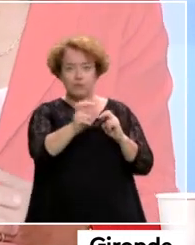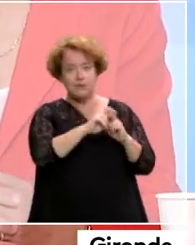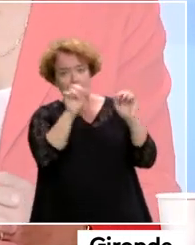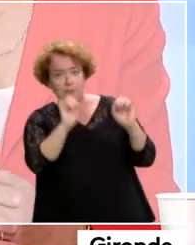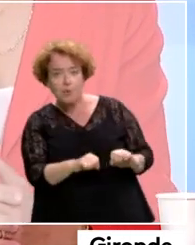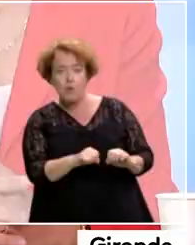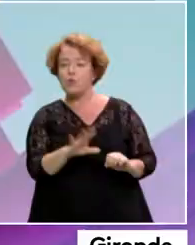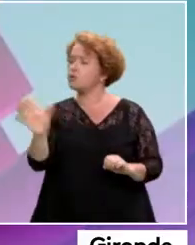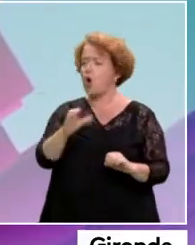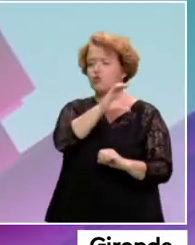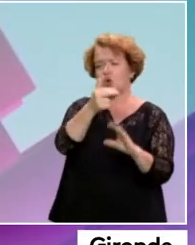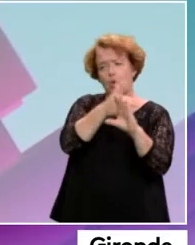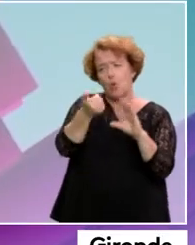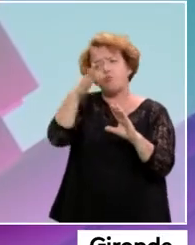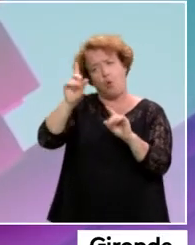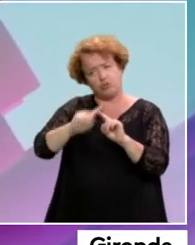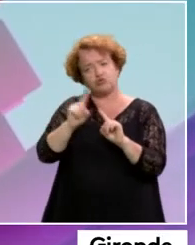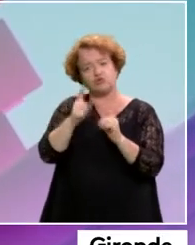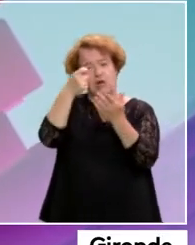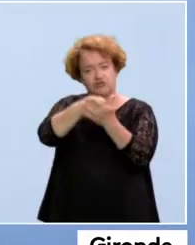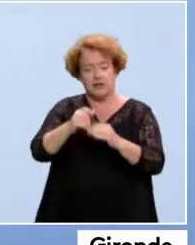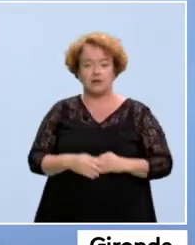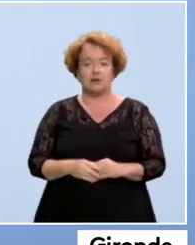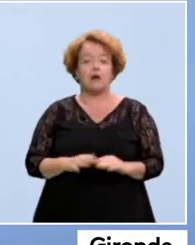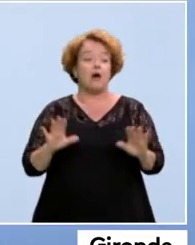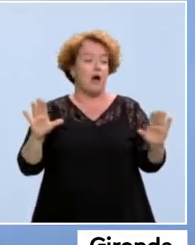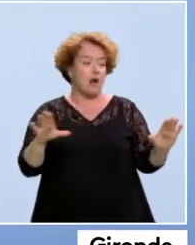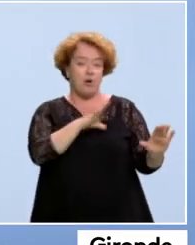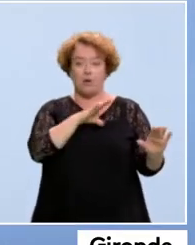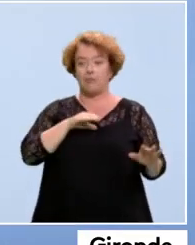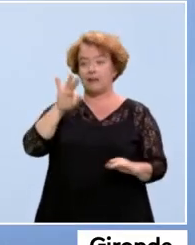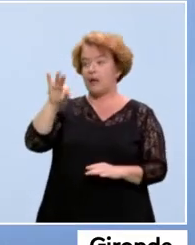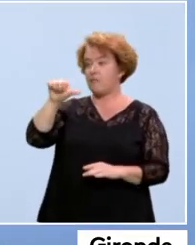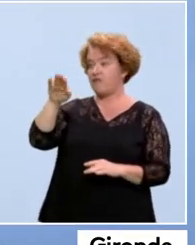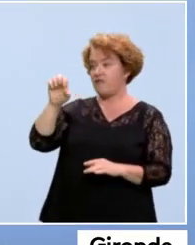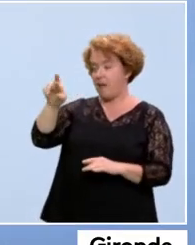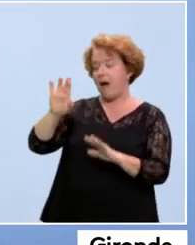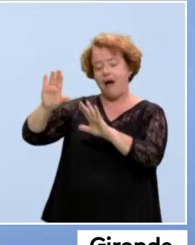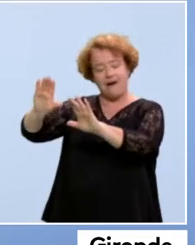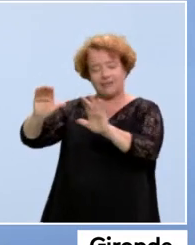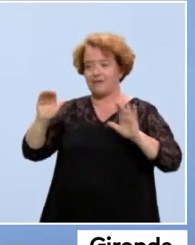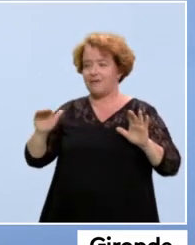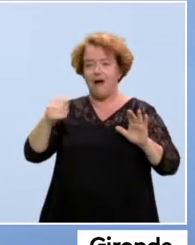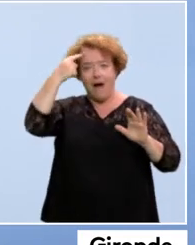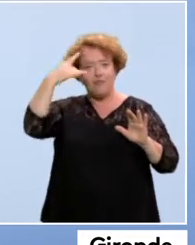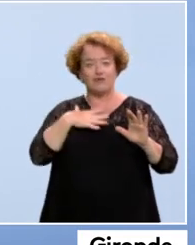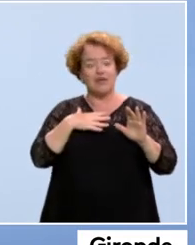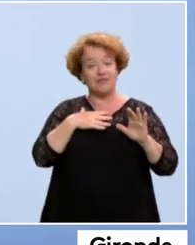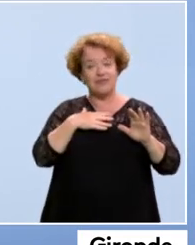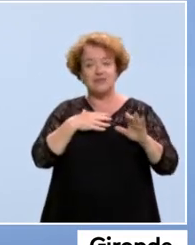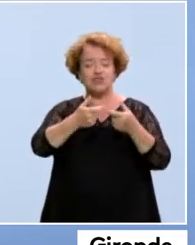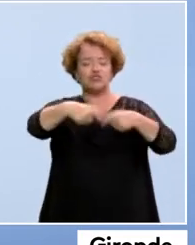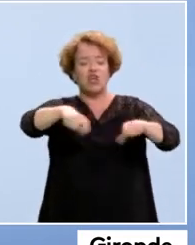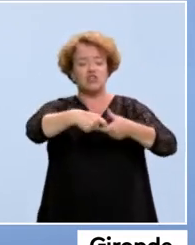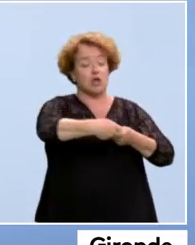pour autre chose s'il vous plaît Emmanuel vos propos madame Fabre il faut qu'on arrête des de de donner des chèques